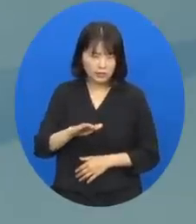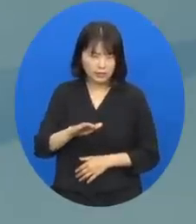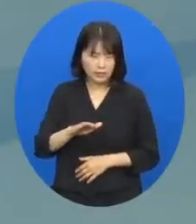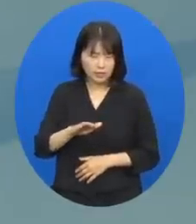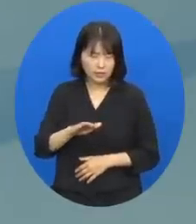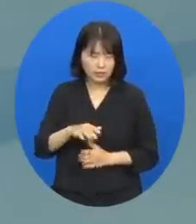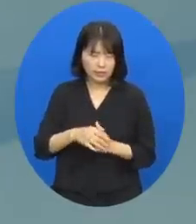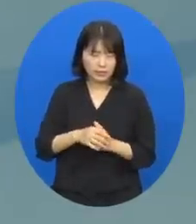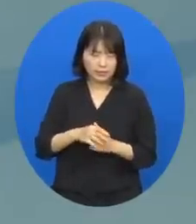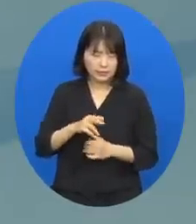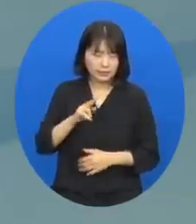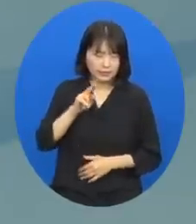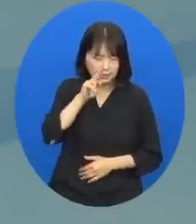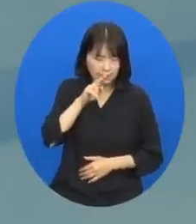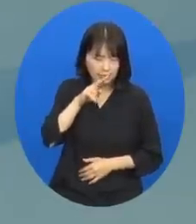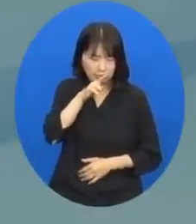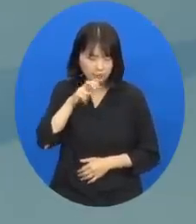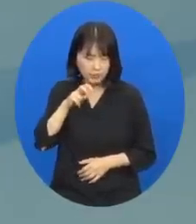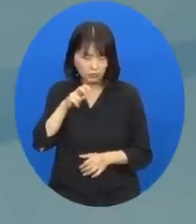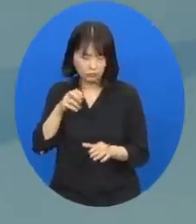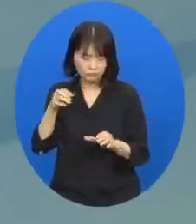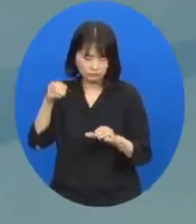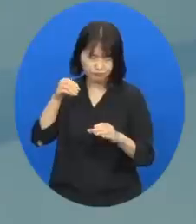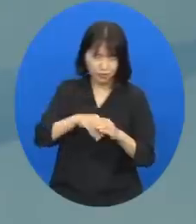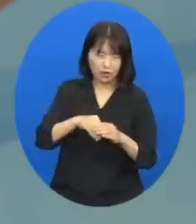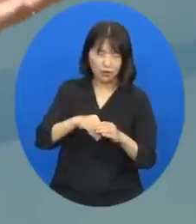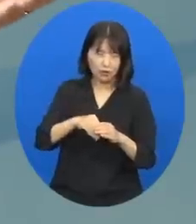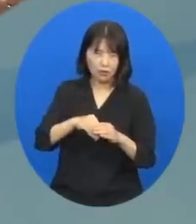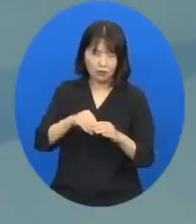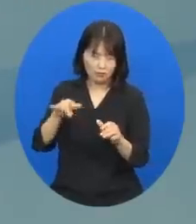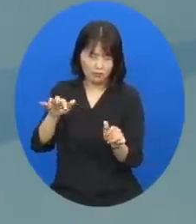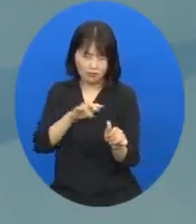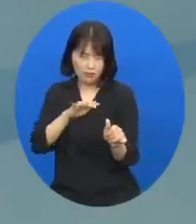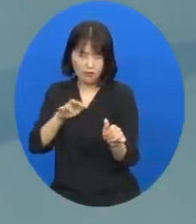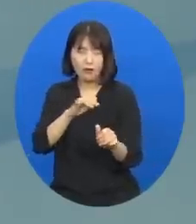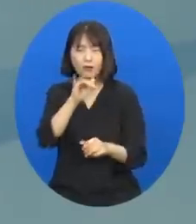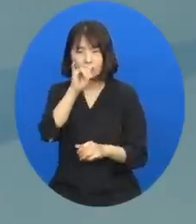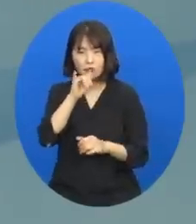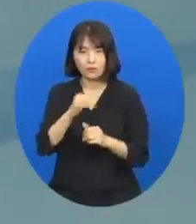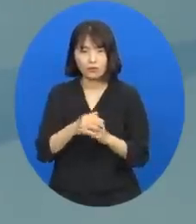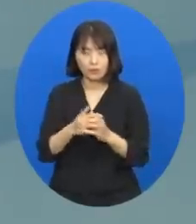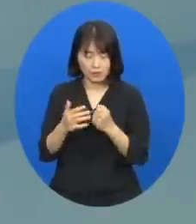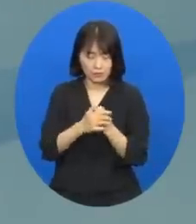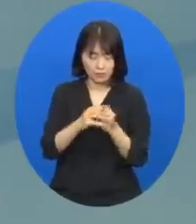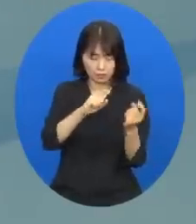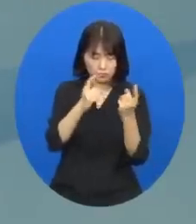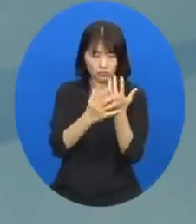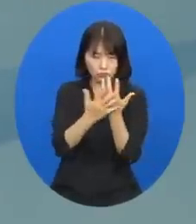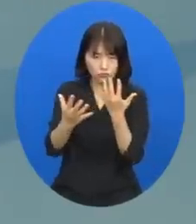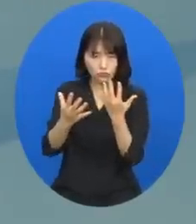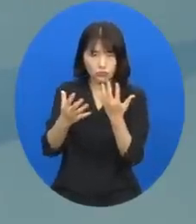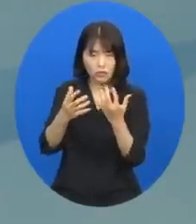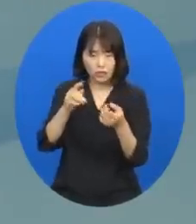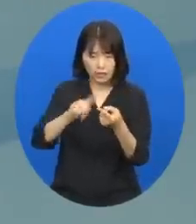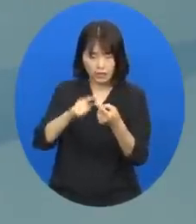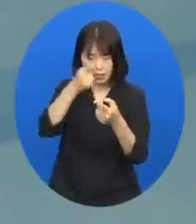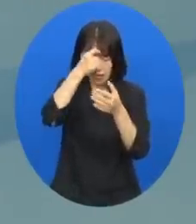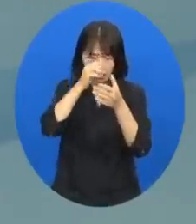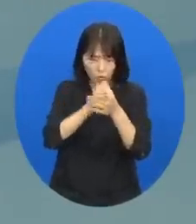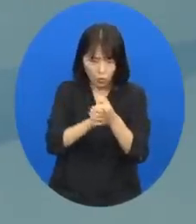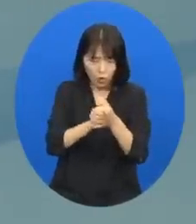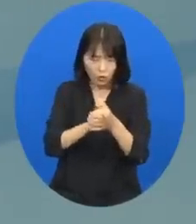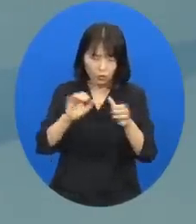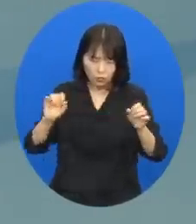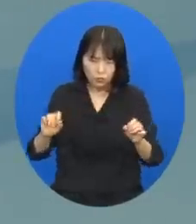들어오려고 하기 때문에 그렇습니다 그 소리는 분 의 역사를 위해서 기도 하면서 동시에 이 어둠의 악한